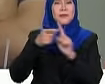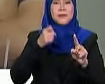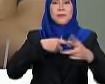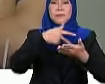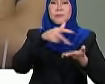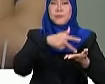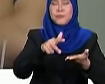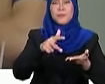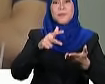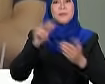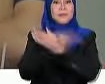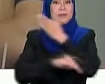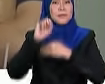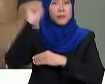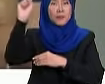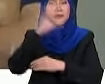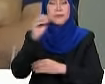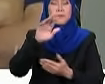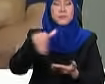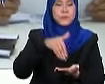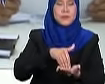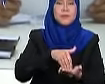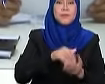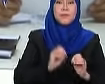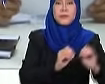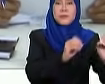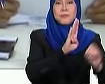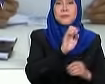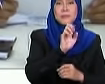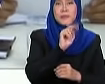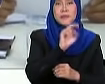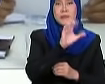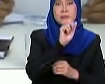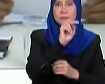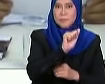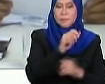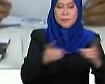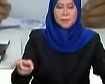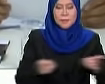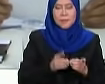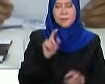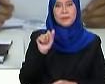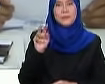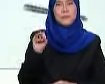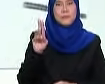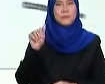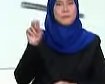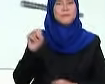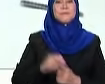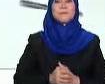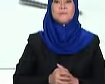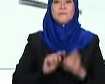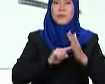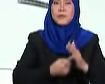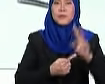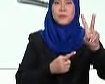sabbasava negeri dan pihak pusat kawalan operasi bencana Pique hobby daerah Tambunan bermula 20